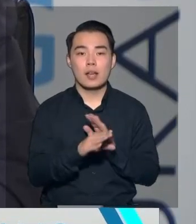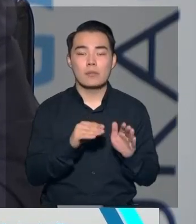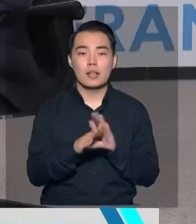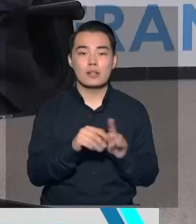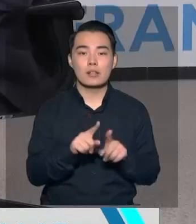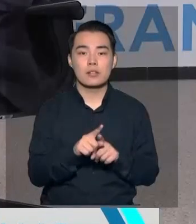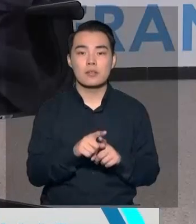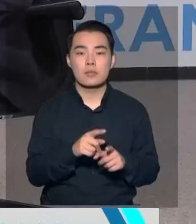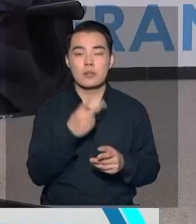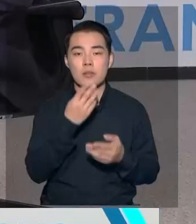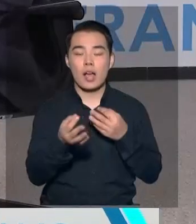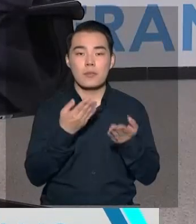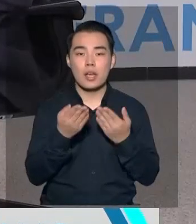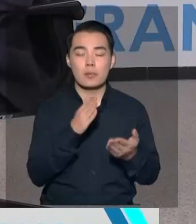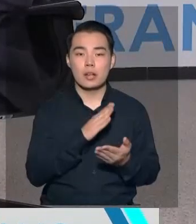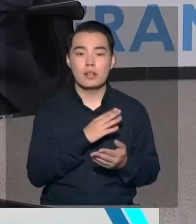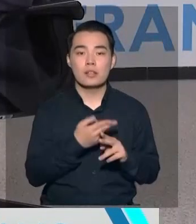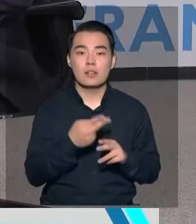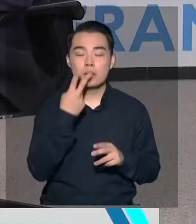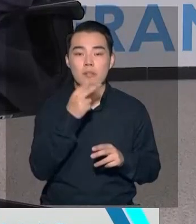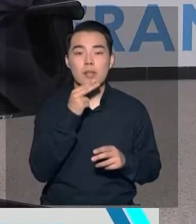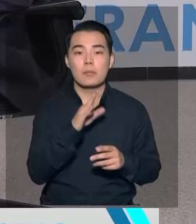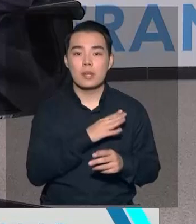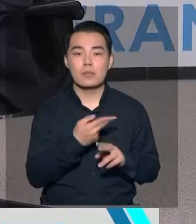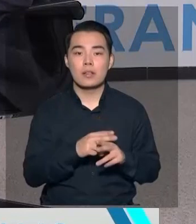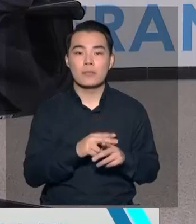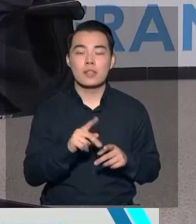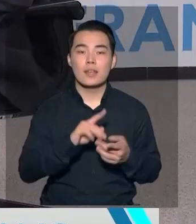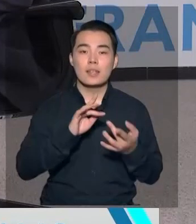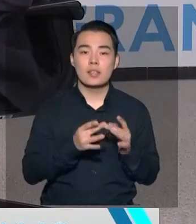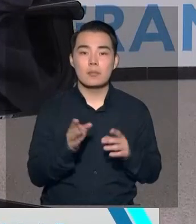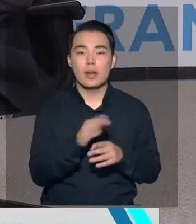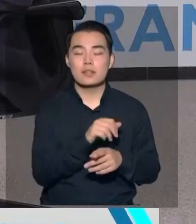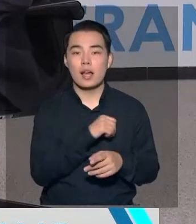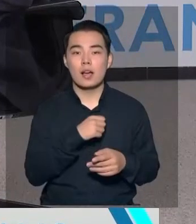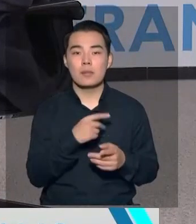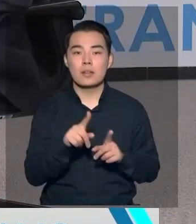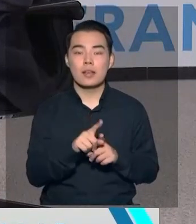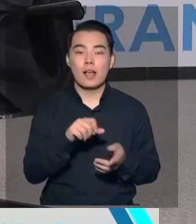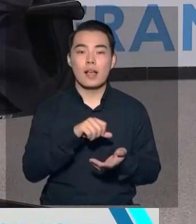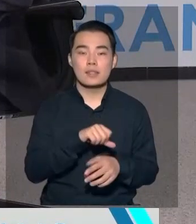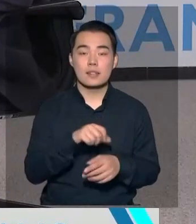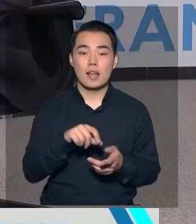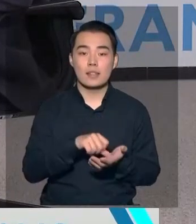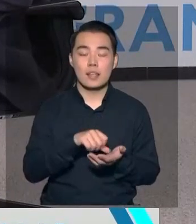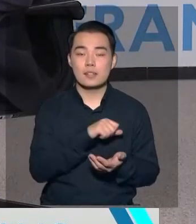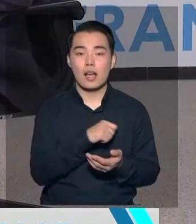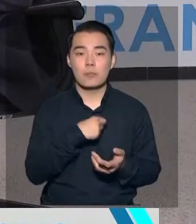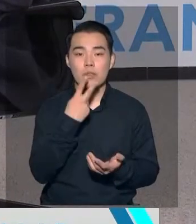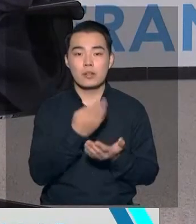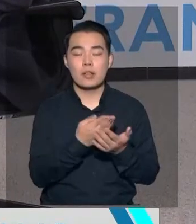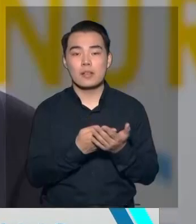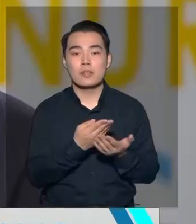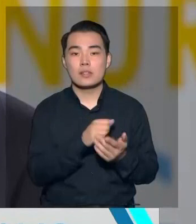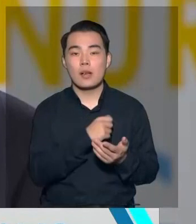жатыр. Сосын байқаймыз, қоғам белсенділері бар, әлеуметтік желілерде әсіресе өздерінің кандидаттарын ұсынып жатқандар бар, өз-өздерін жаңағы